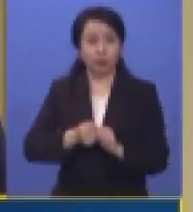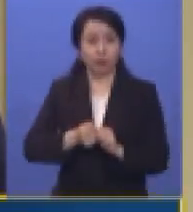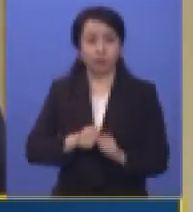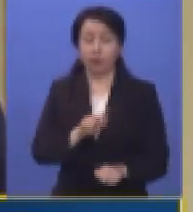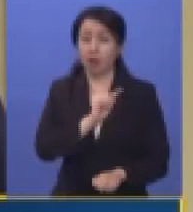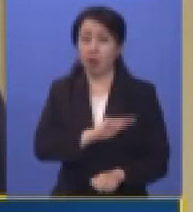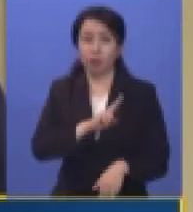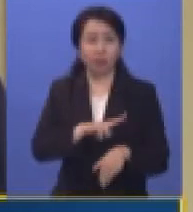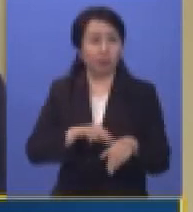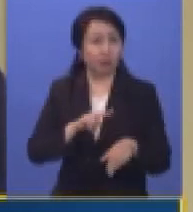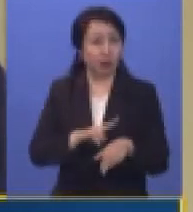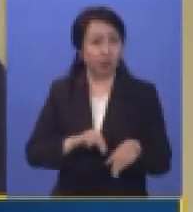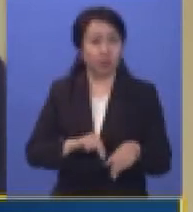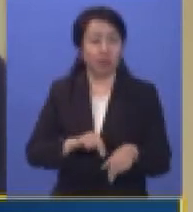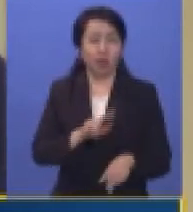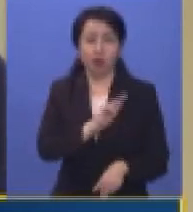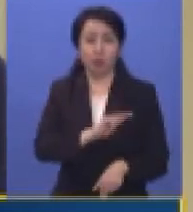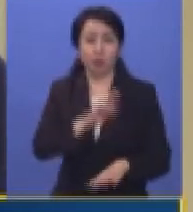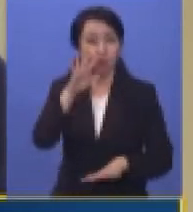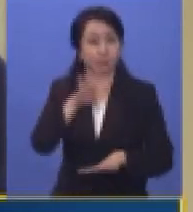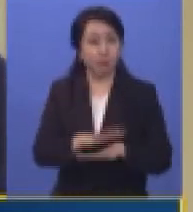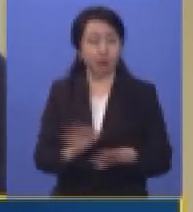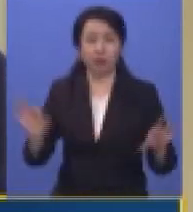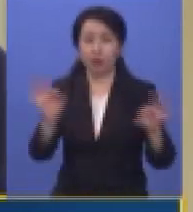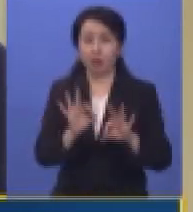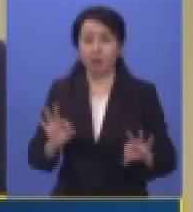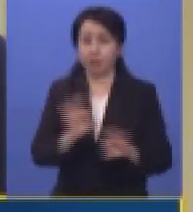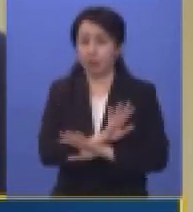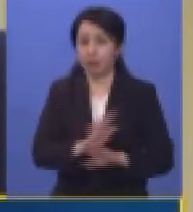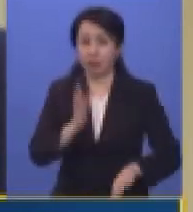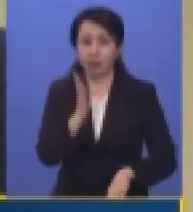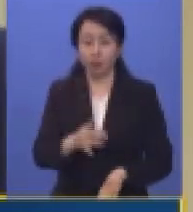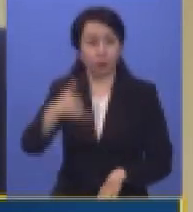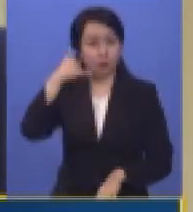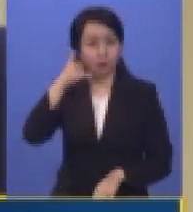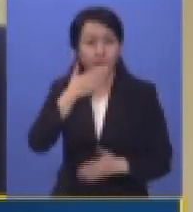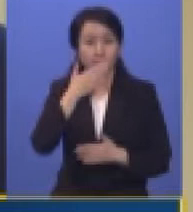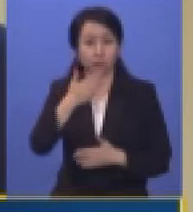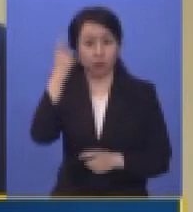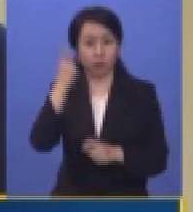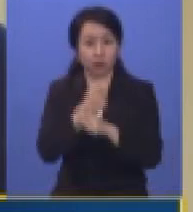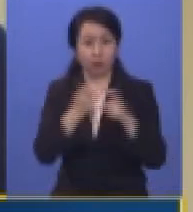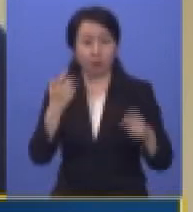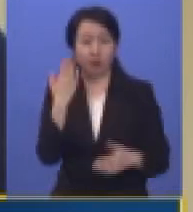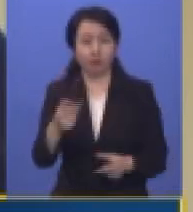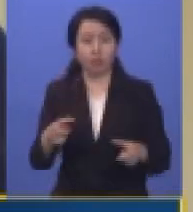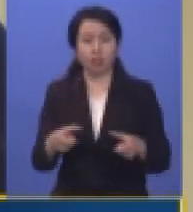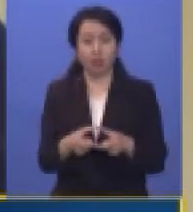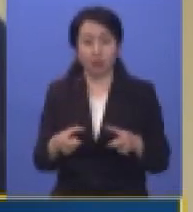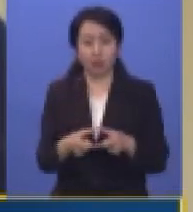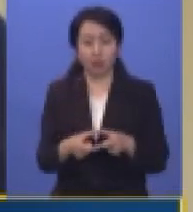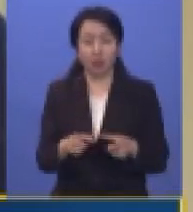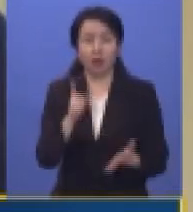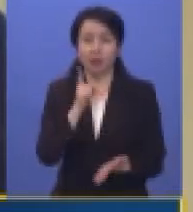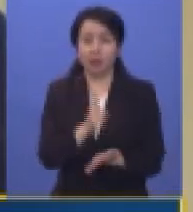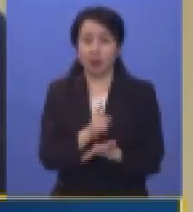сотрудники полиции, ни сотрудники банка никогда не будут звонить и спрашивать данные о вашей карте, а также